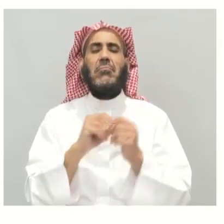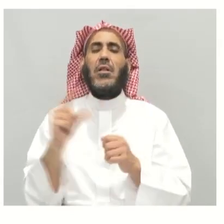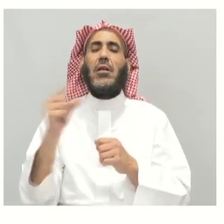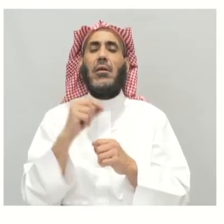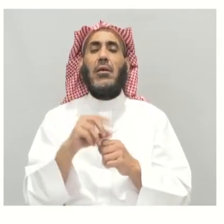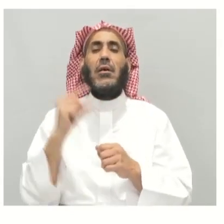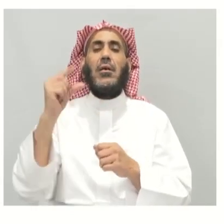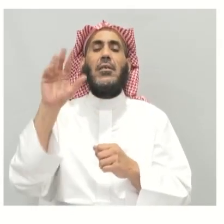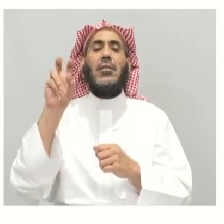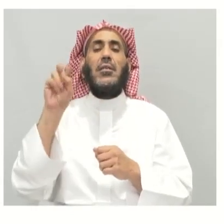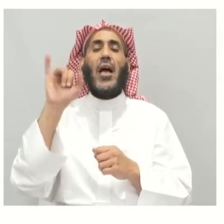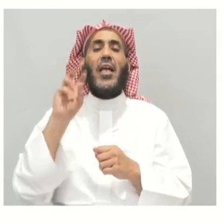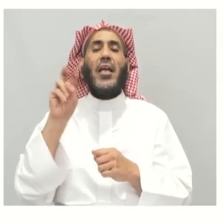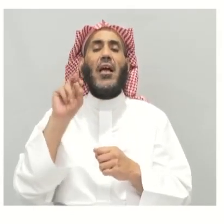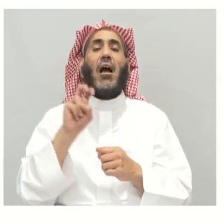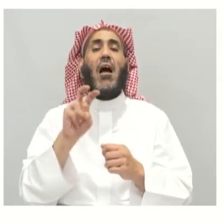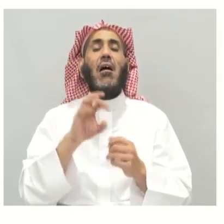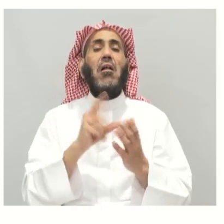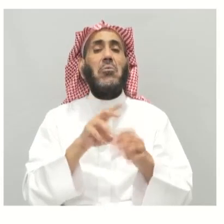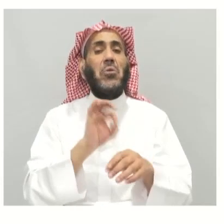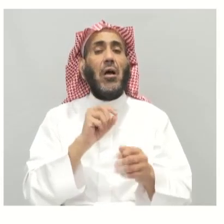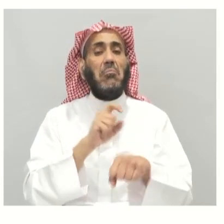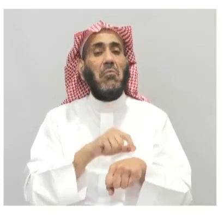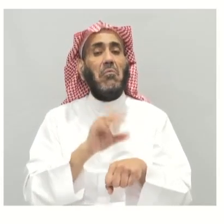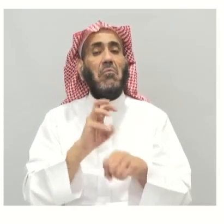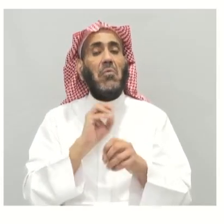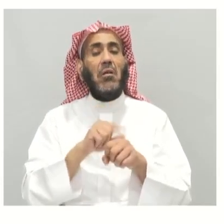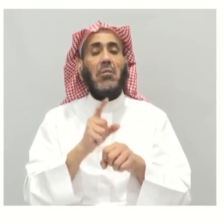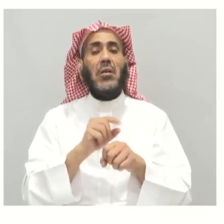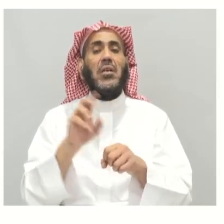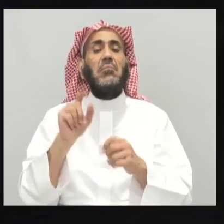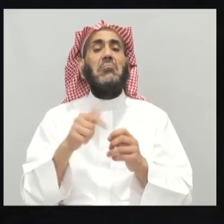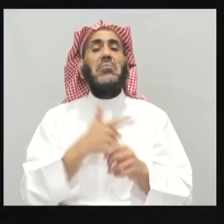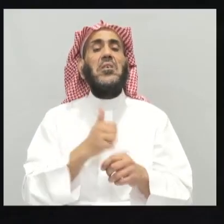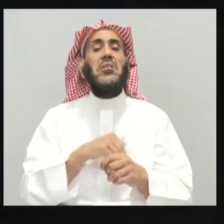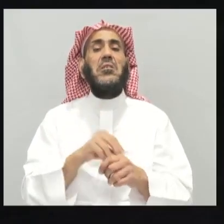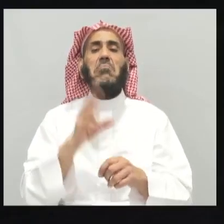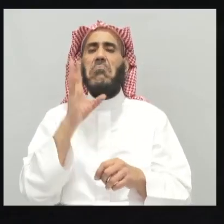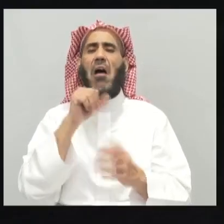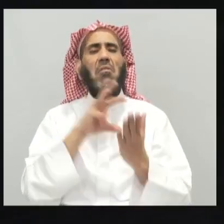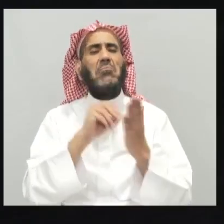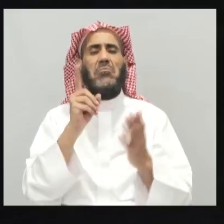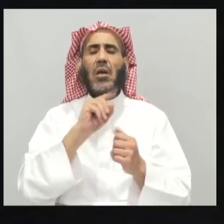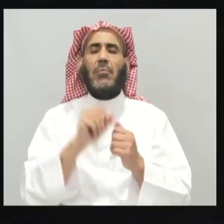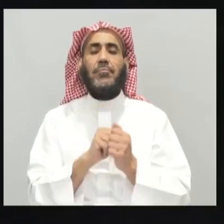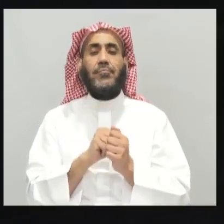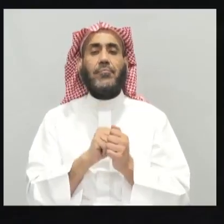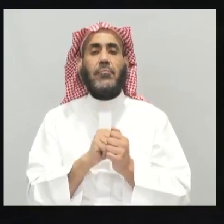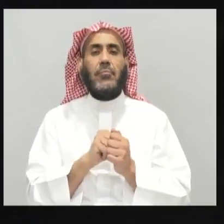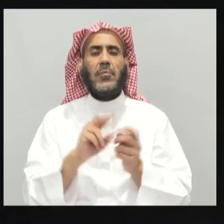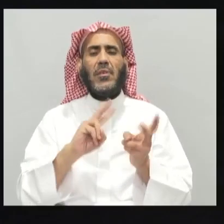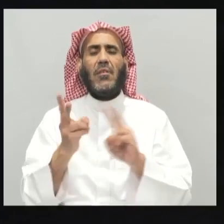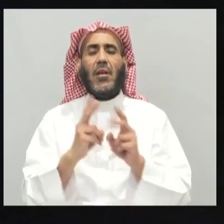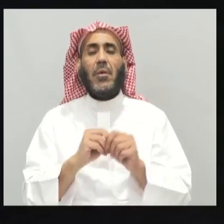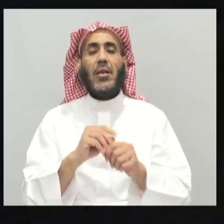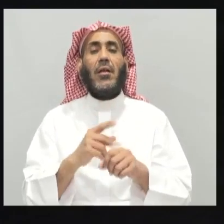كلمة دقيقة، هل اشتقت من فعل؟ أحسنتم، إذن اسم جامد ليس مشتق. إذن الفرق بين